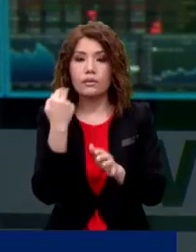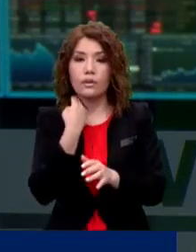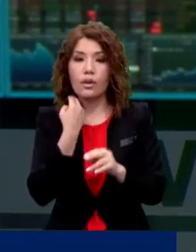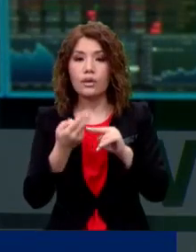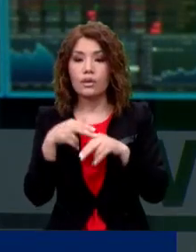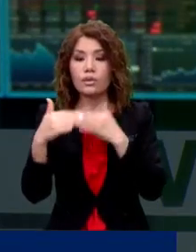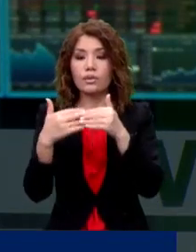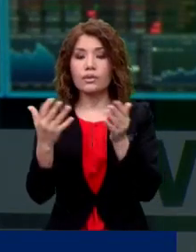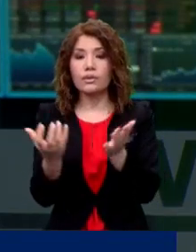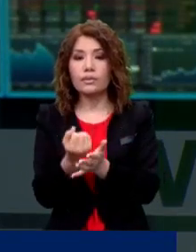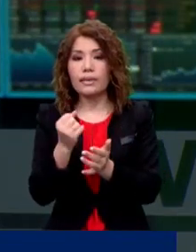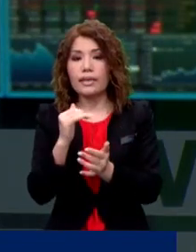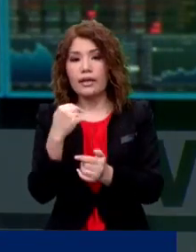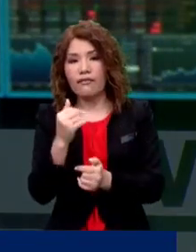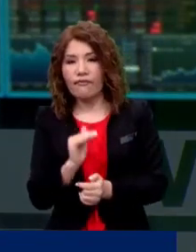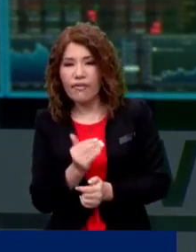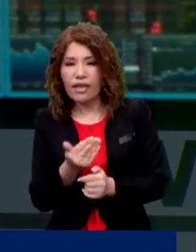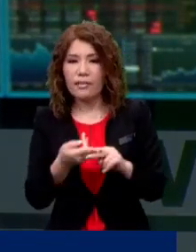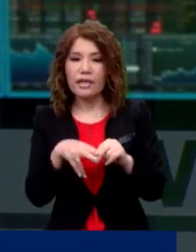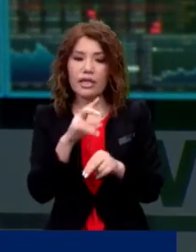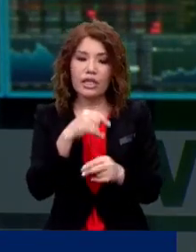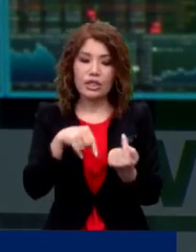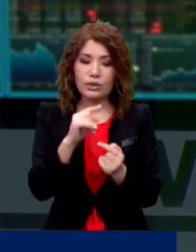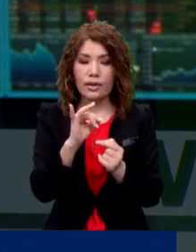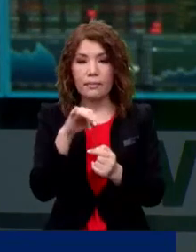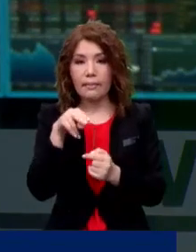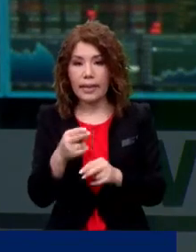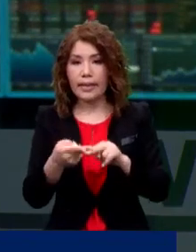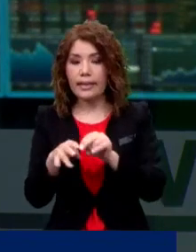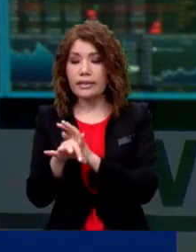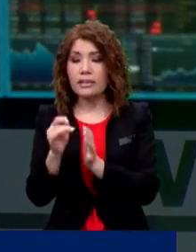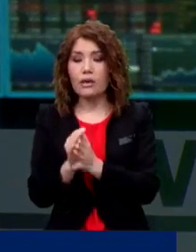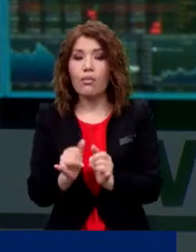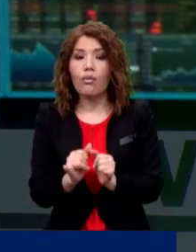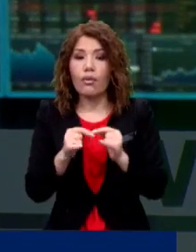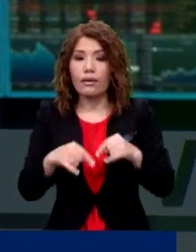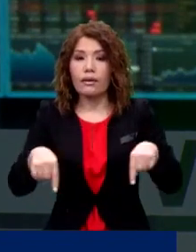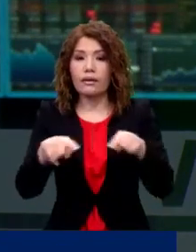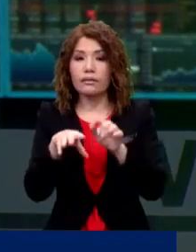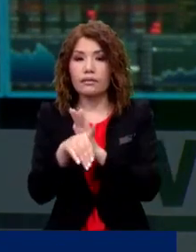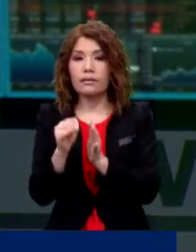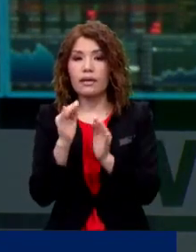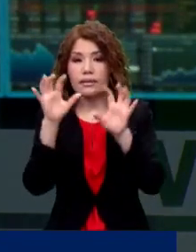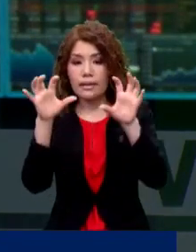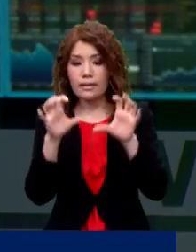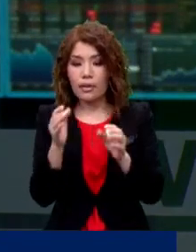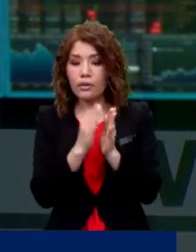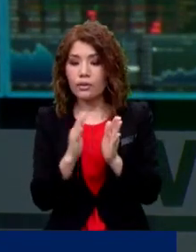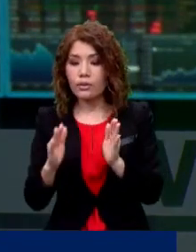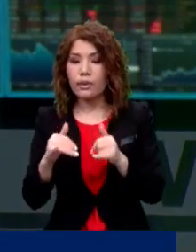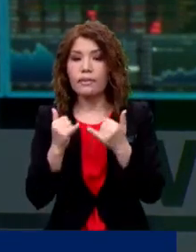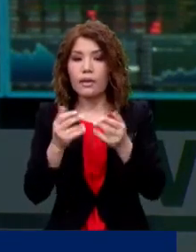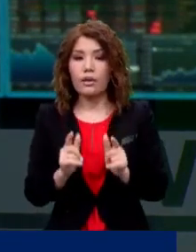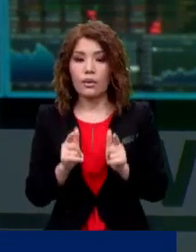және дамыту агенттігіне жеке тұлғалар мен кәсіпкерлер үшін микрокредиттерге қол жетімділікті кеңейтетін заңнамалық түзетулерді қабылдау туралы ұсыныс жасап